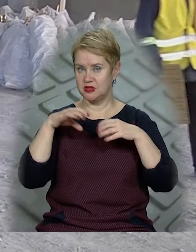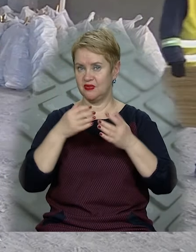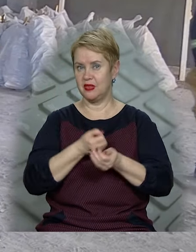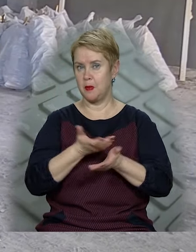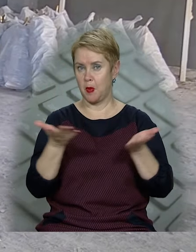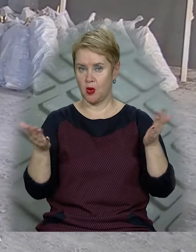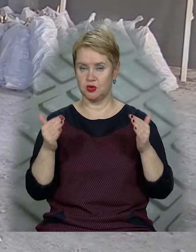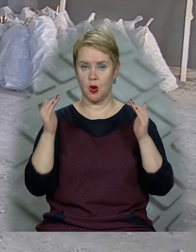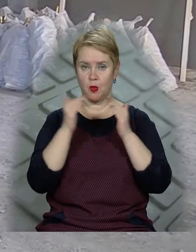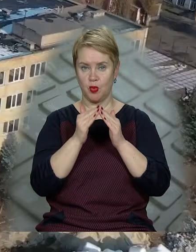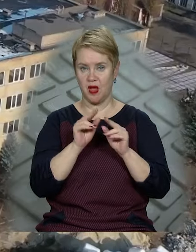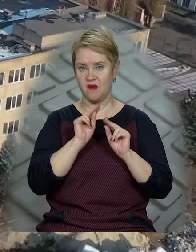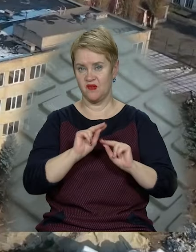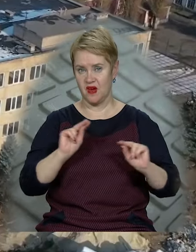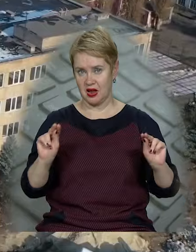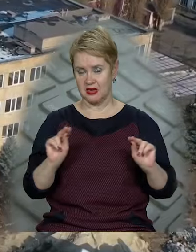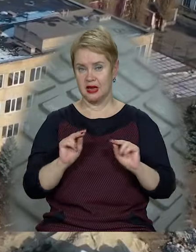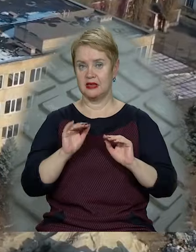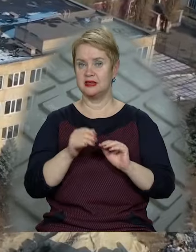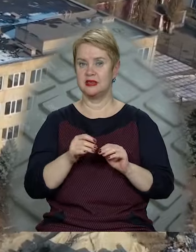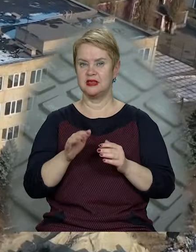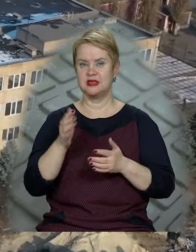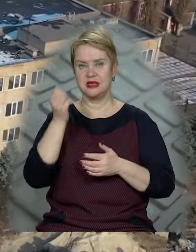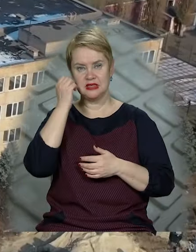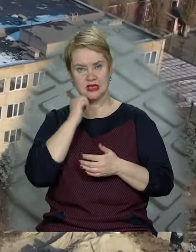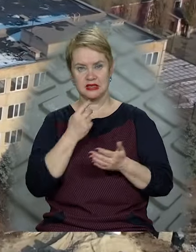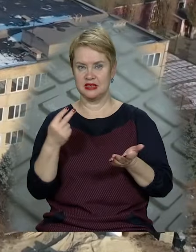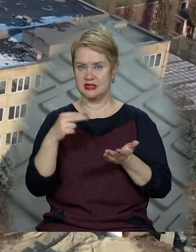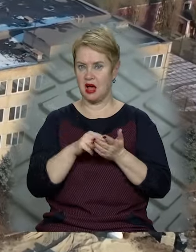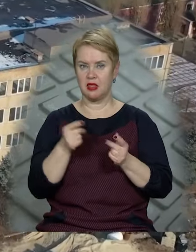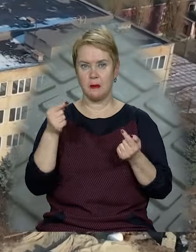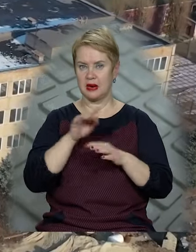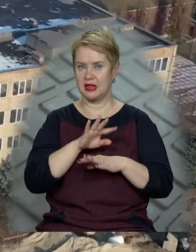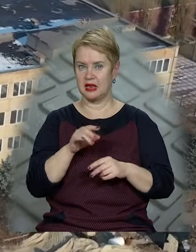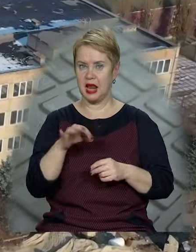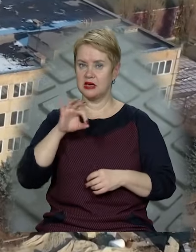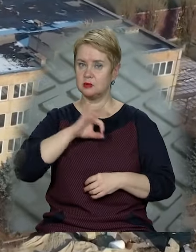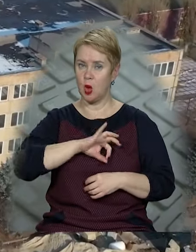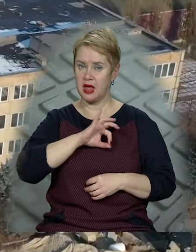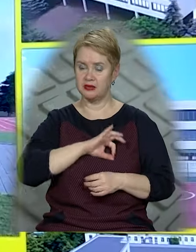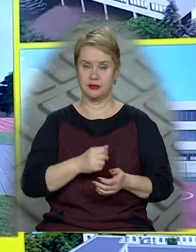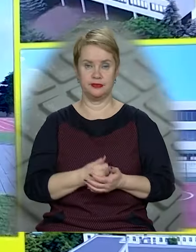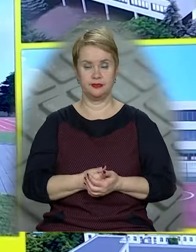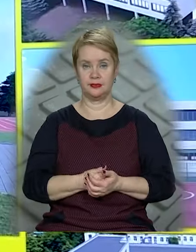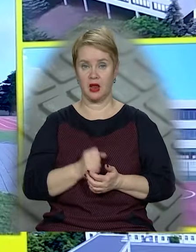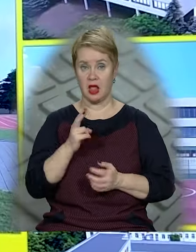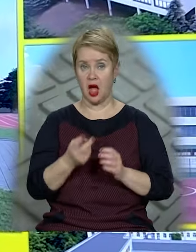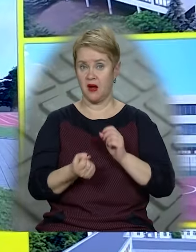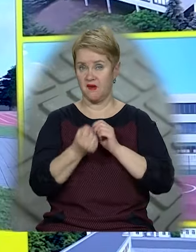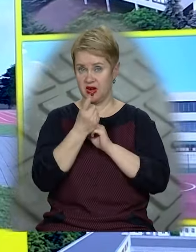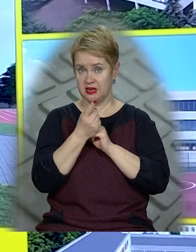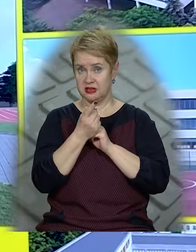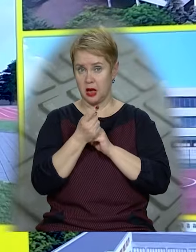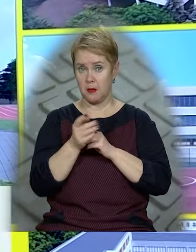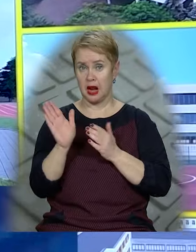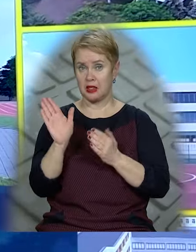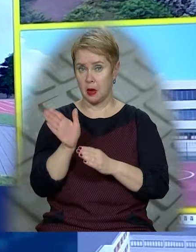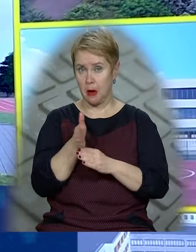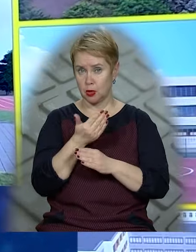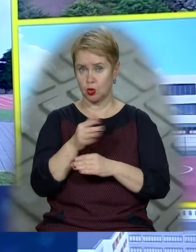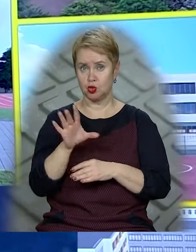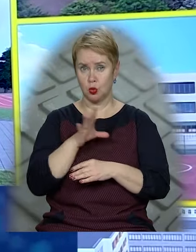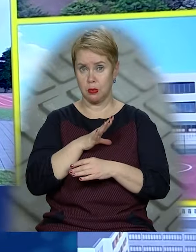простір. Будівля, кажуть викладачі, значно зносилась і стала майже непридатною для експлуатації. Як виявилось, при демонтажу у нас